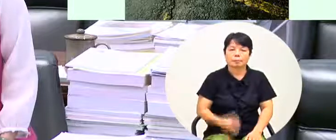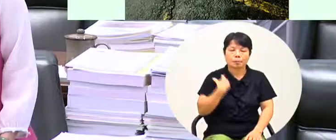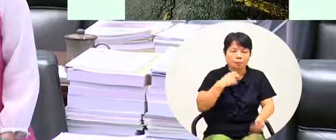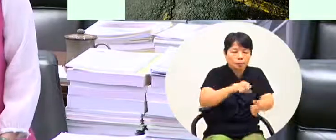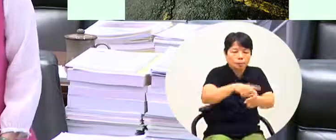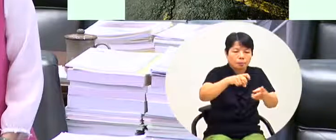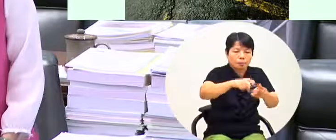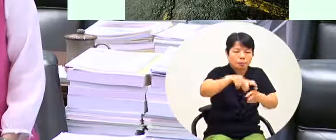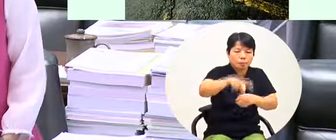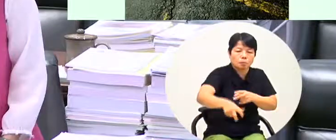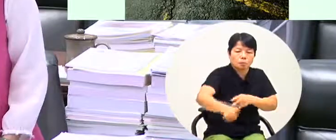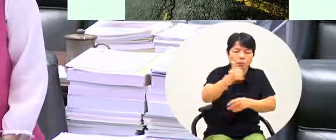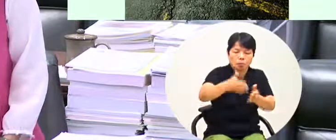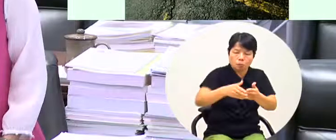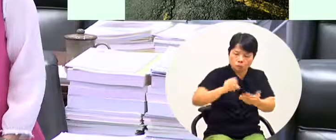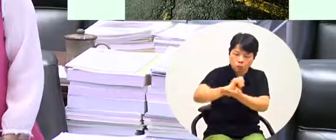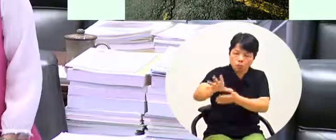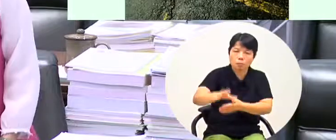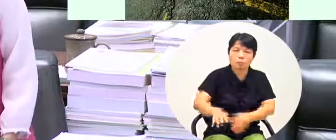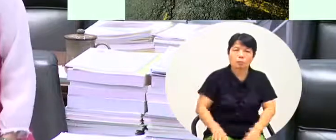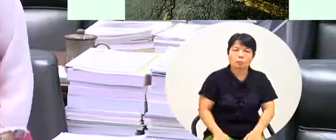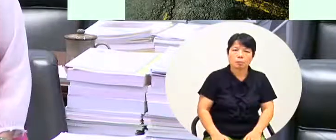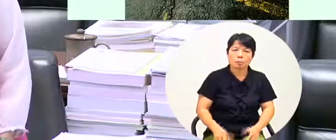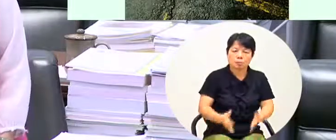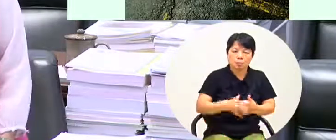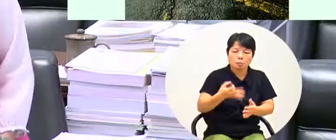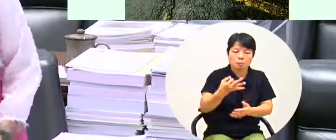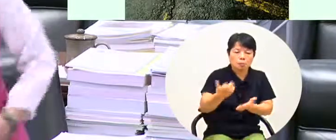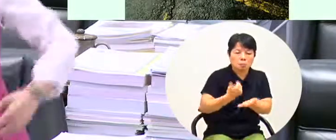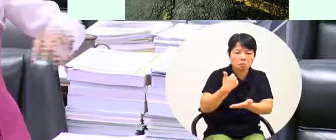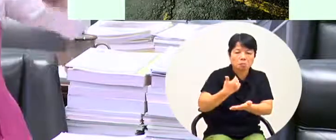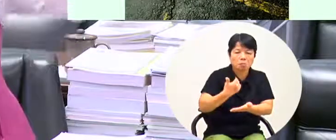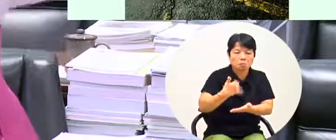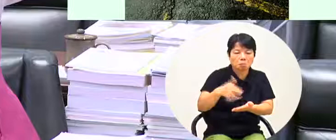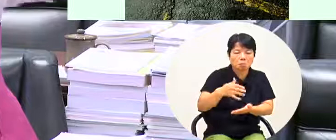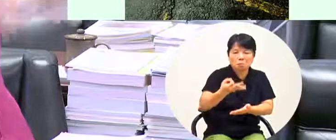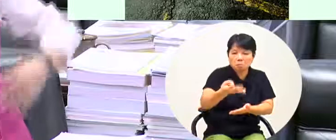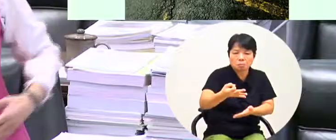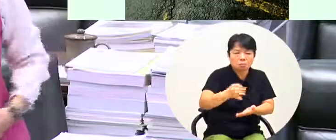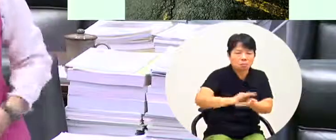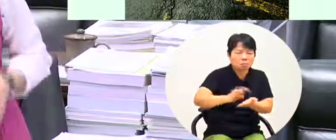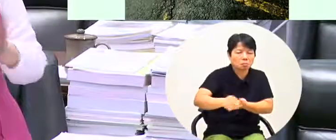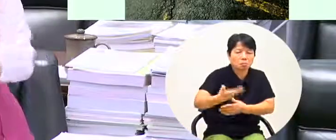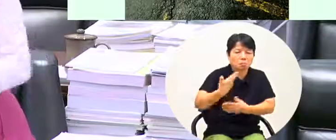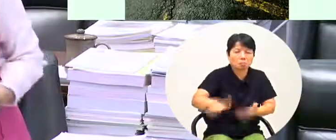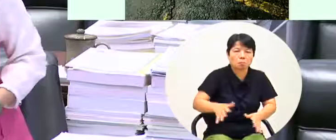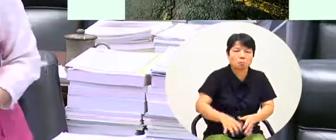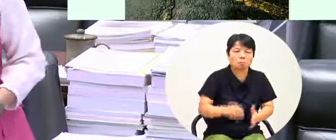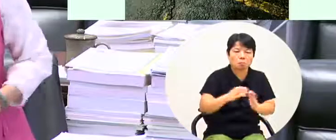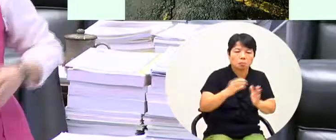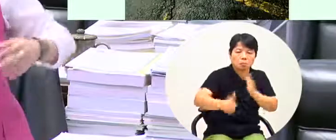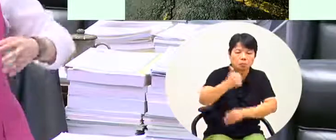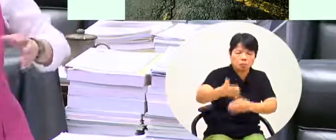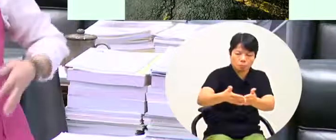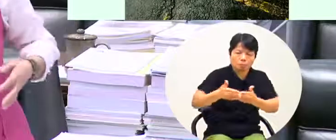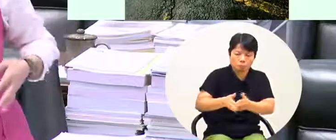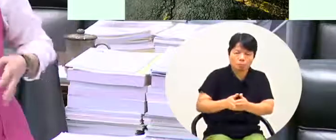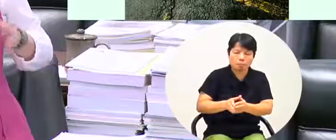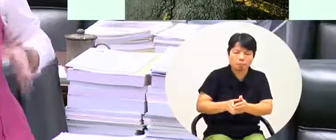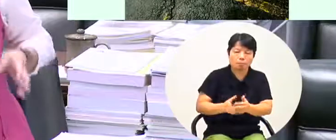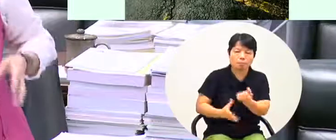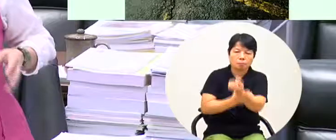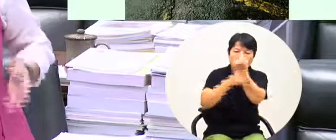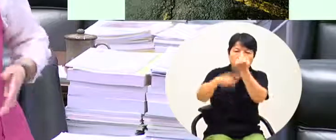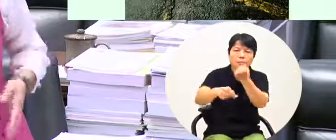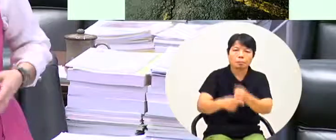快，但是因为经费好像也不少了哈，所以这个拜托局长你也要支持，赶快让整条路平顺，不要慢车道是破的，破破烂